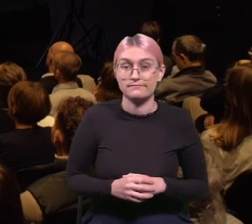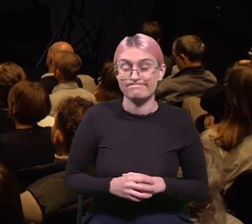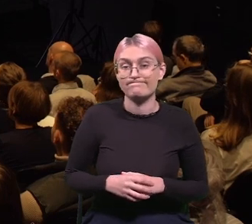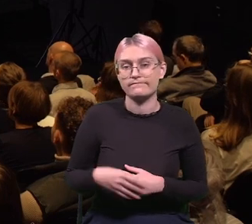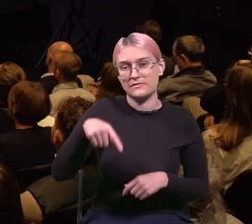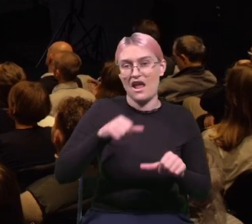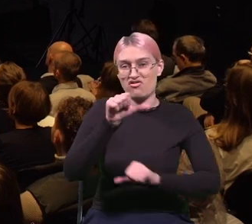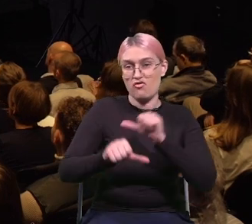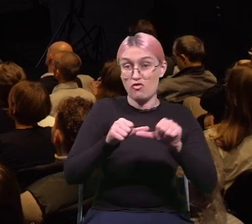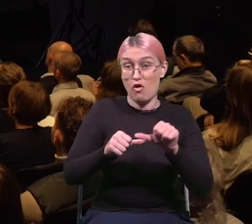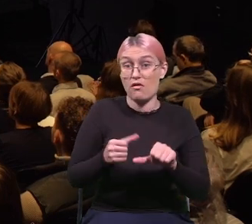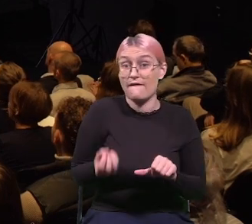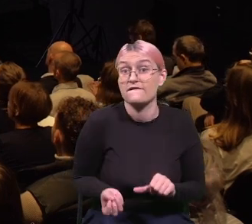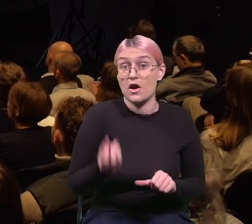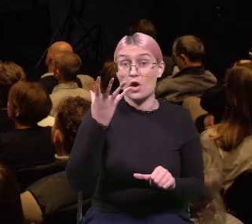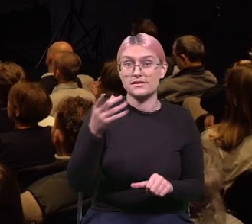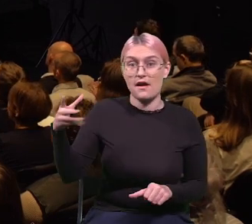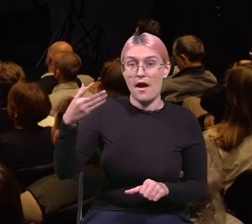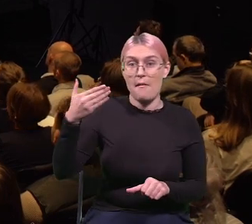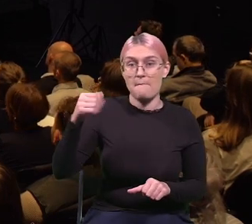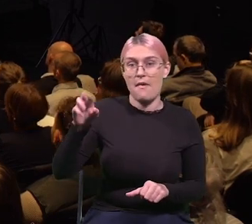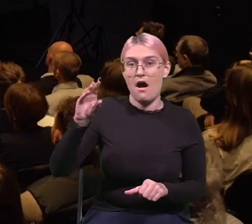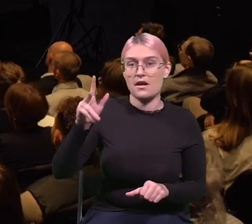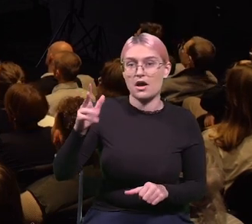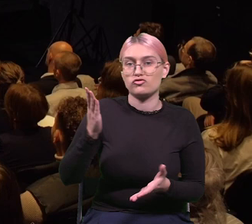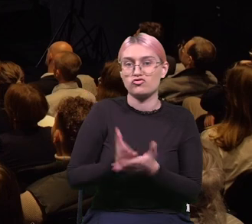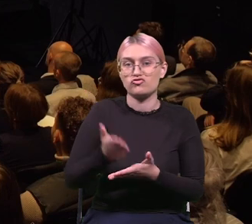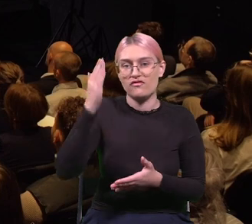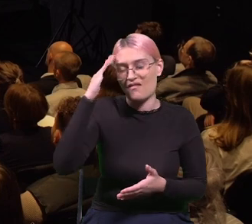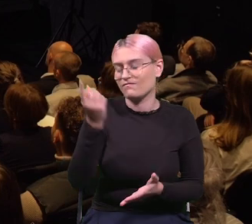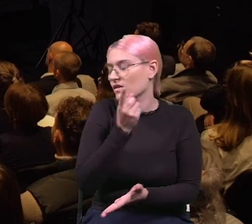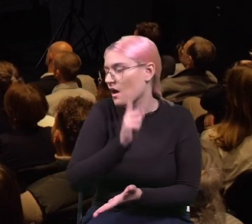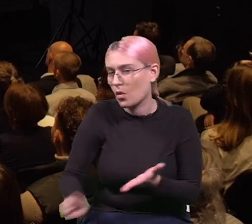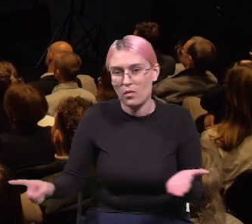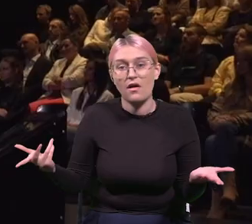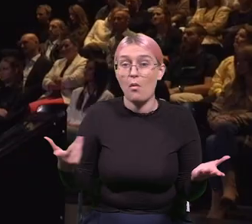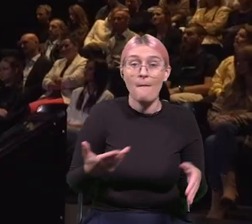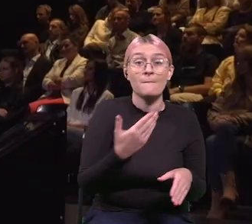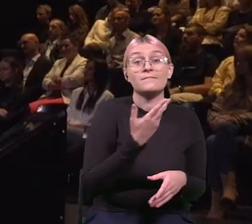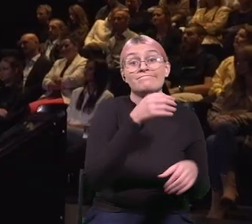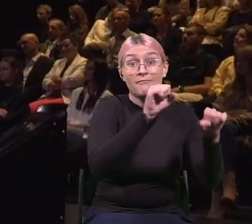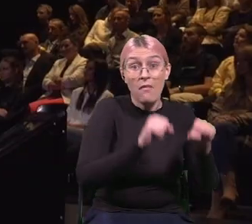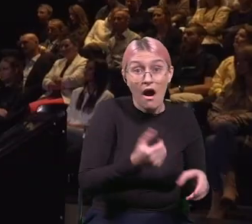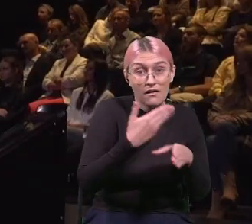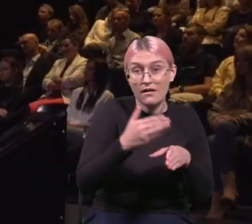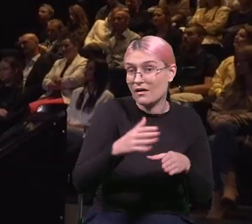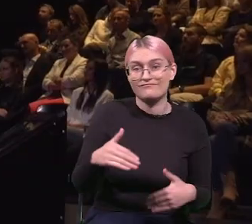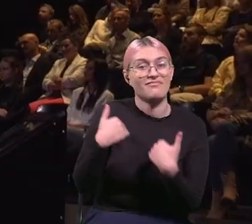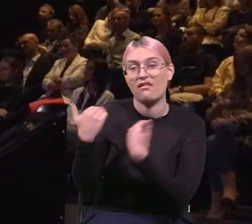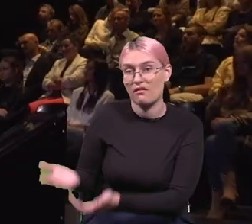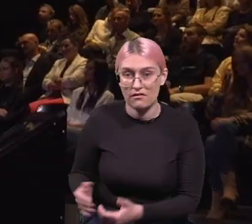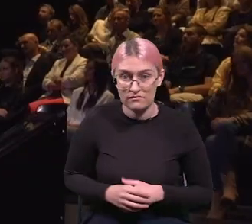przegrał. Zresztą nie bez powodu, bank odmówił mu kredytu. Co w takim razie Marek ma zrobić, skoro